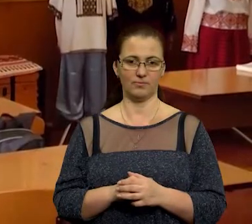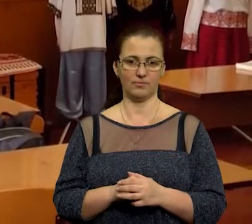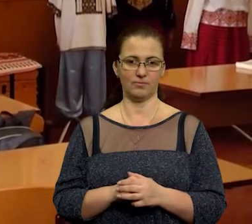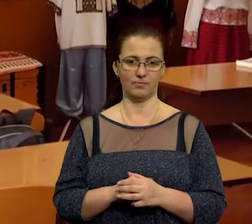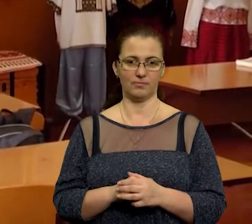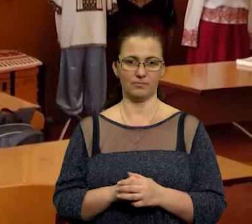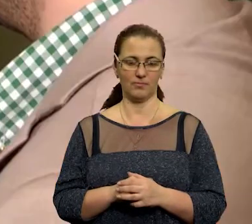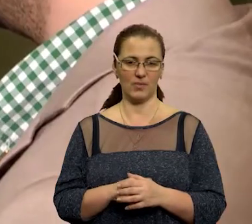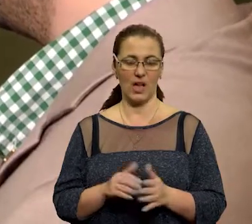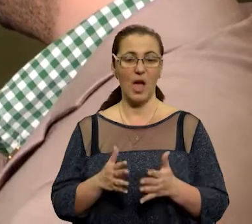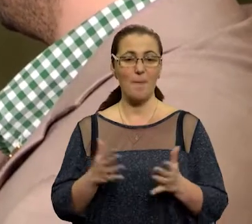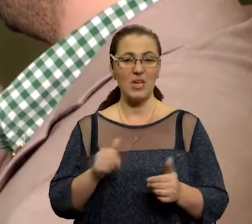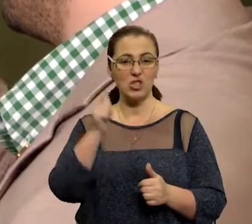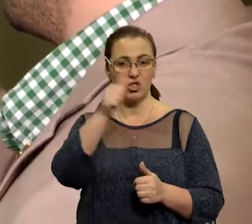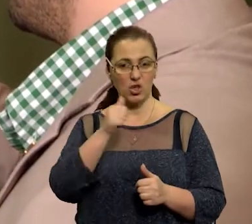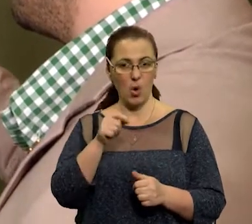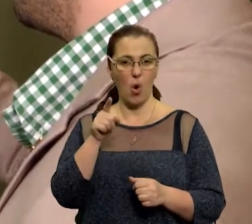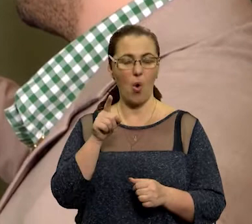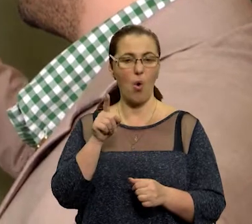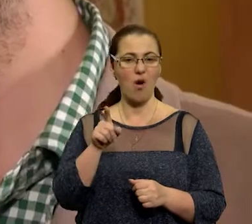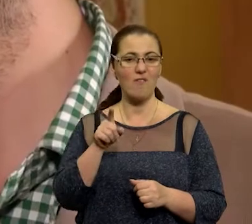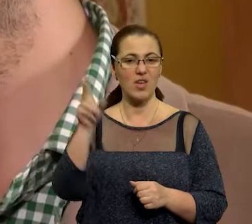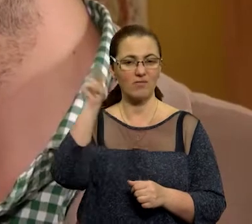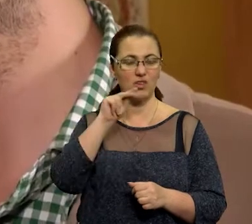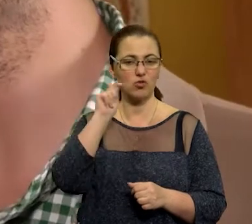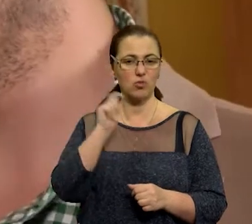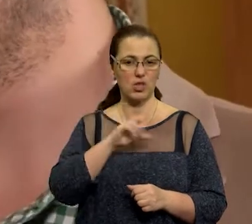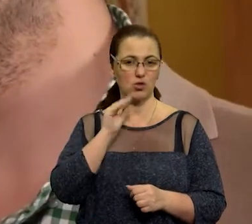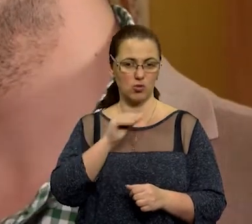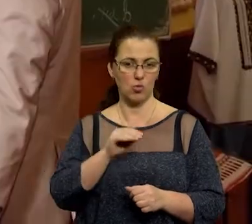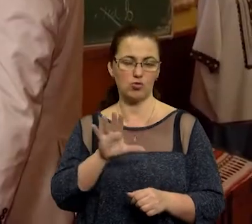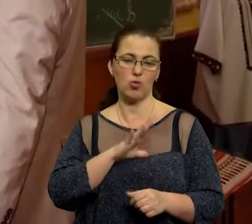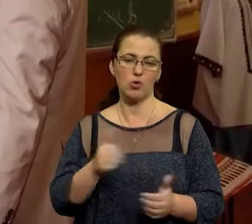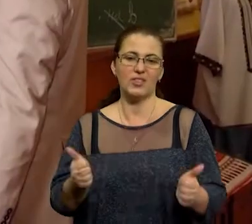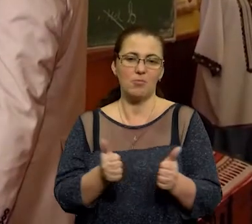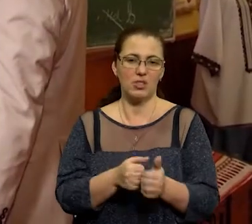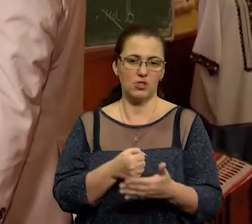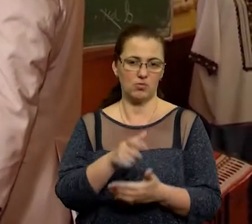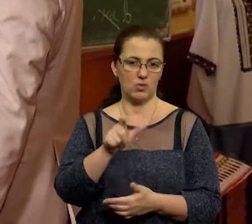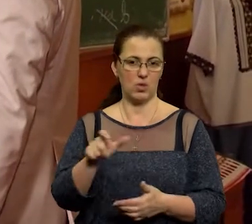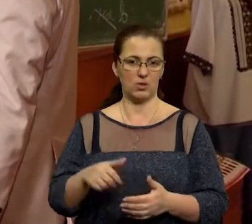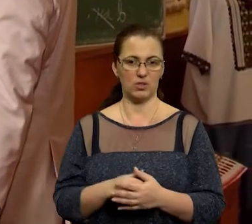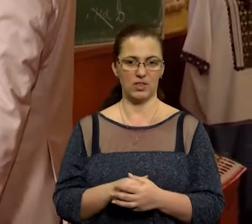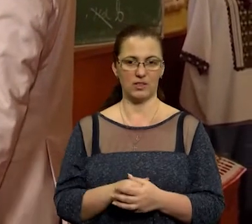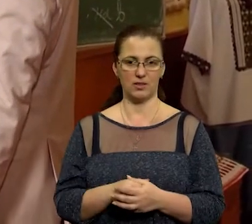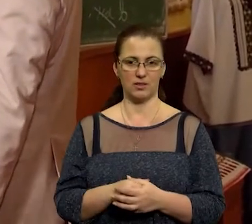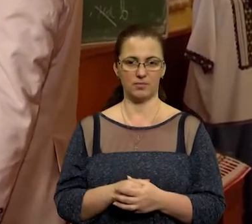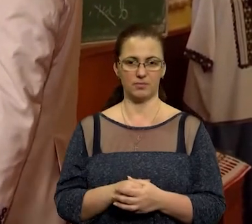За понад рік у Самбурі Девід вивчив українську мову, аби бути ближчим до містян. Це є?